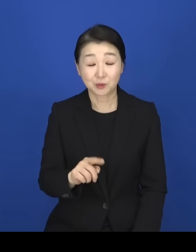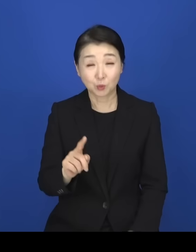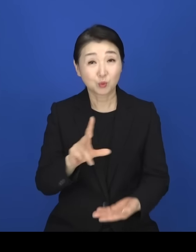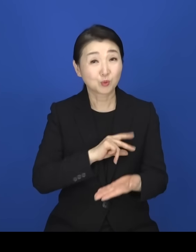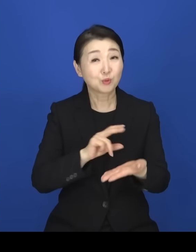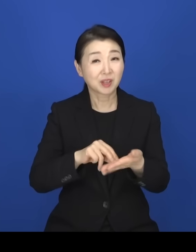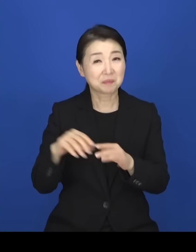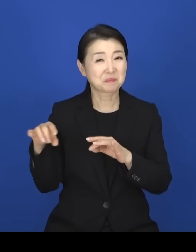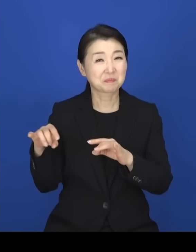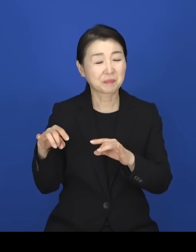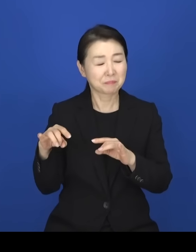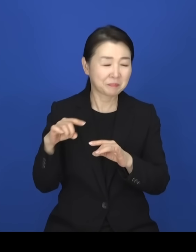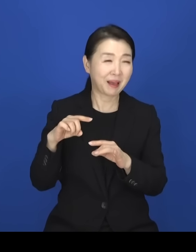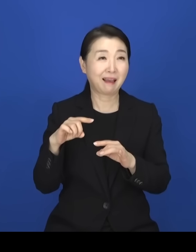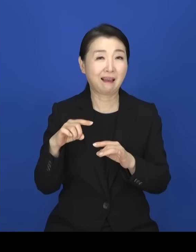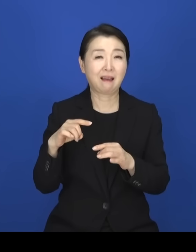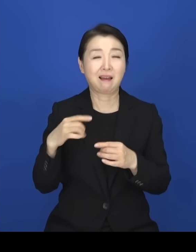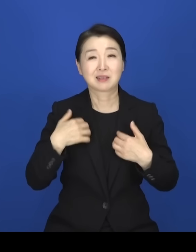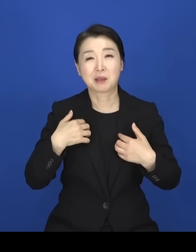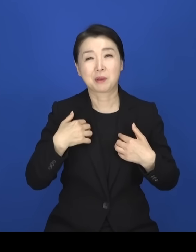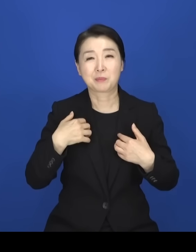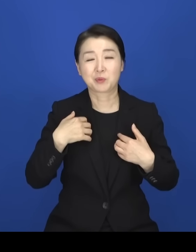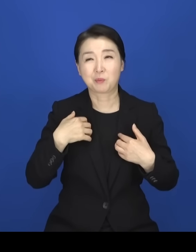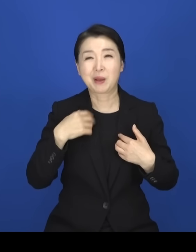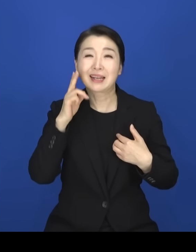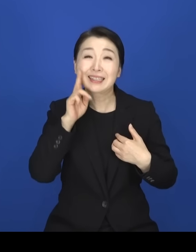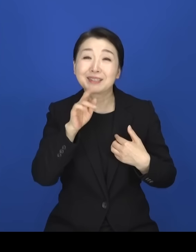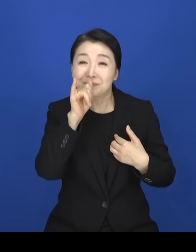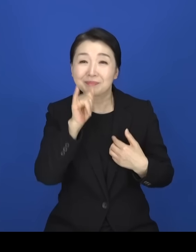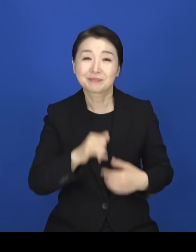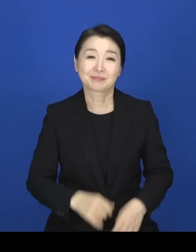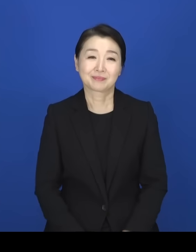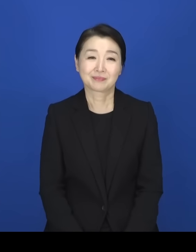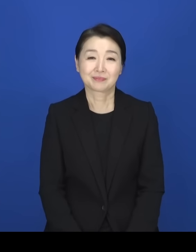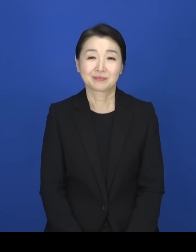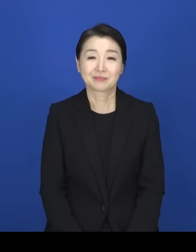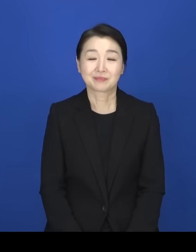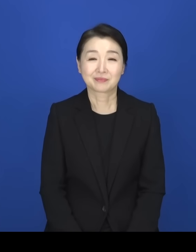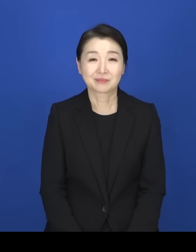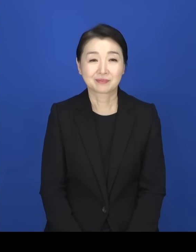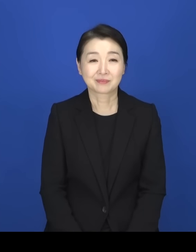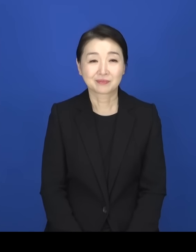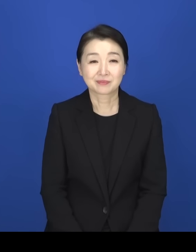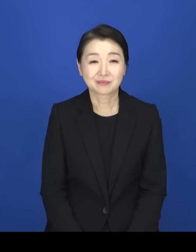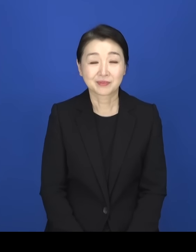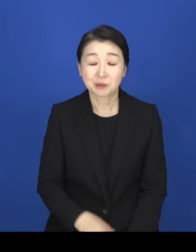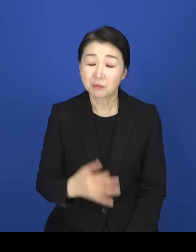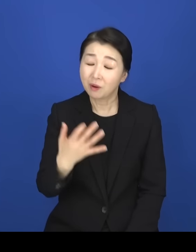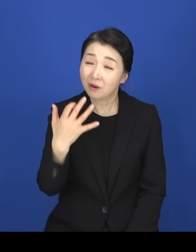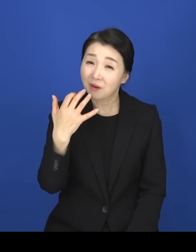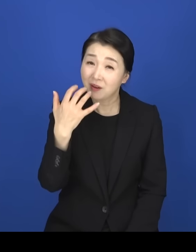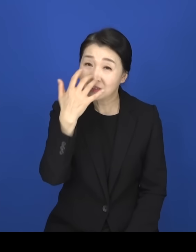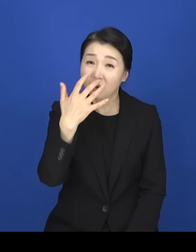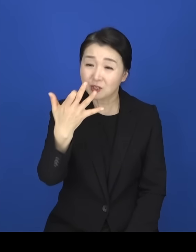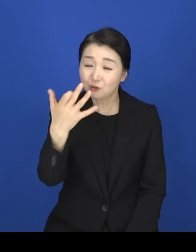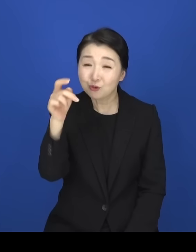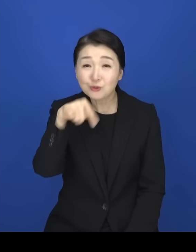자극적인 그렇겠죠. 좀, 예. 수위를 좀 높여서, 높여서. 하니까는 그때는 좀 19금에 가까운 걸로. 19금은